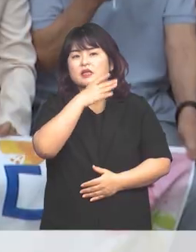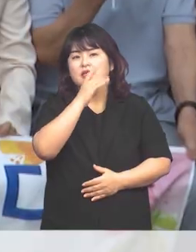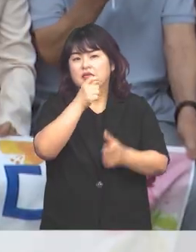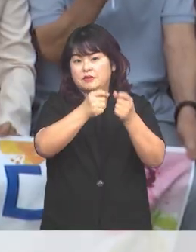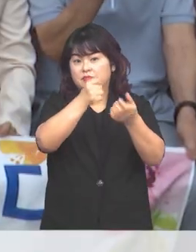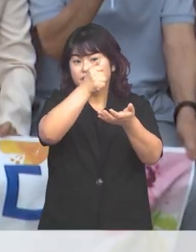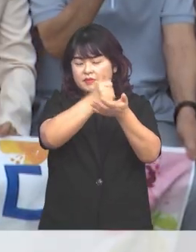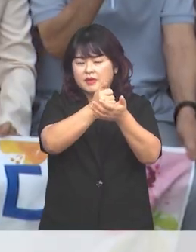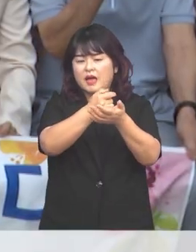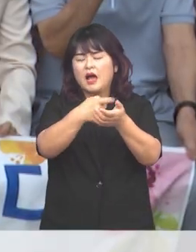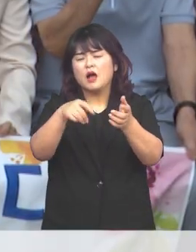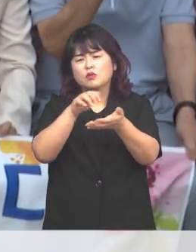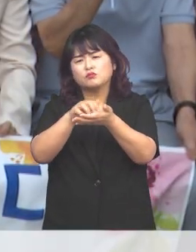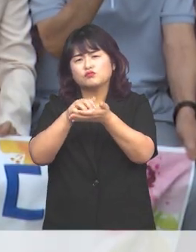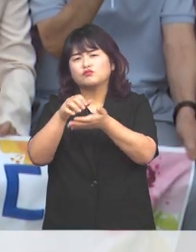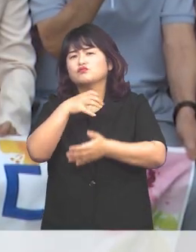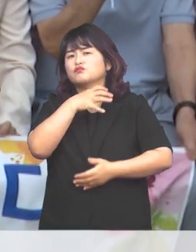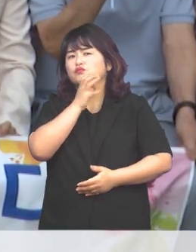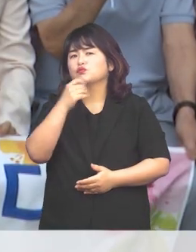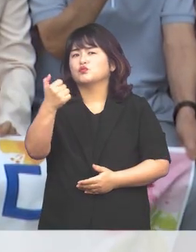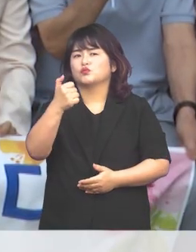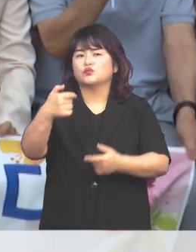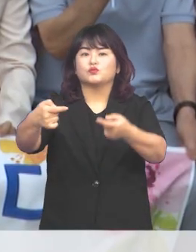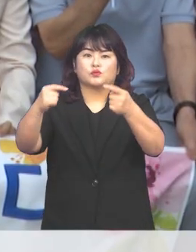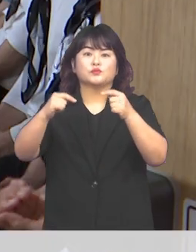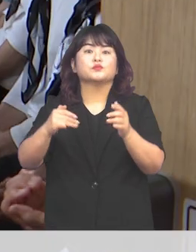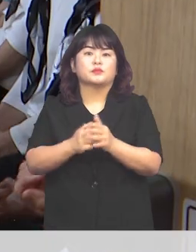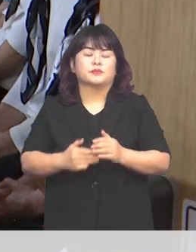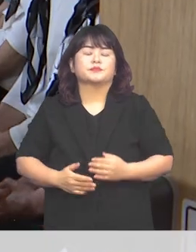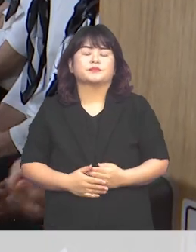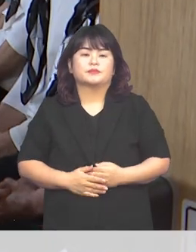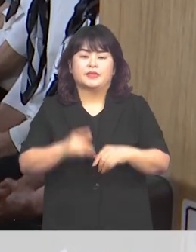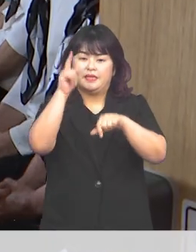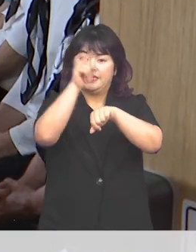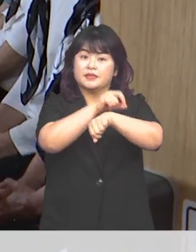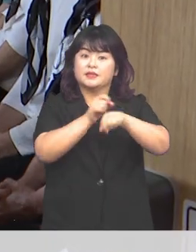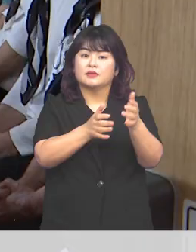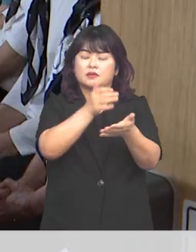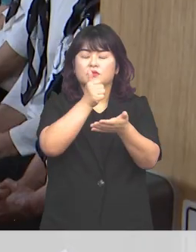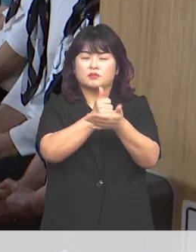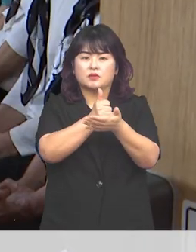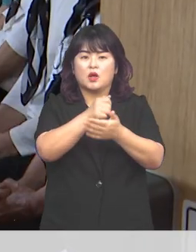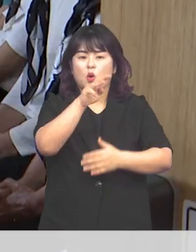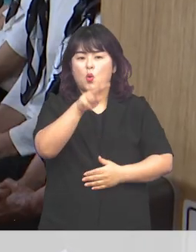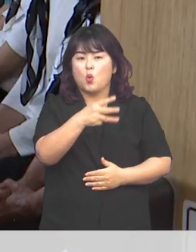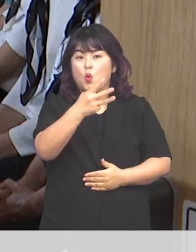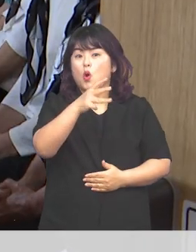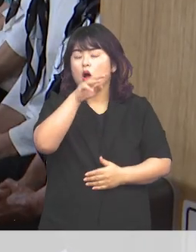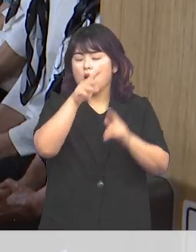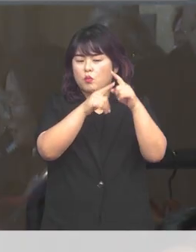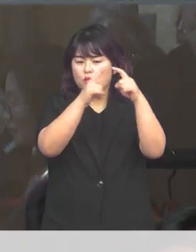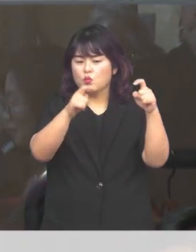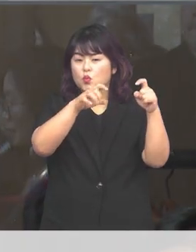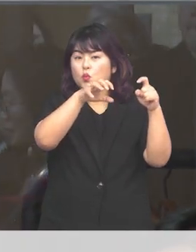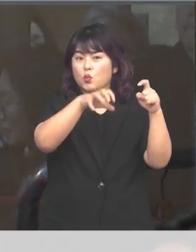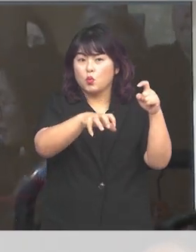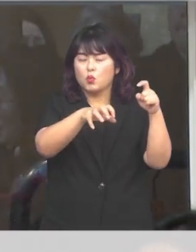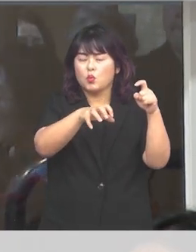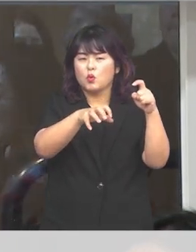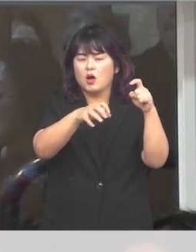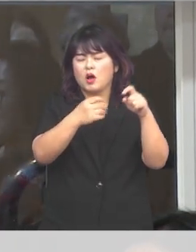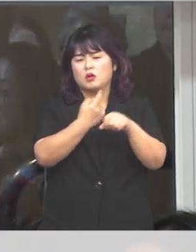등 경로당 측 어르신 50여 명이 참석했습니다. 이상일 시장은 롯데캐슬 에코 1단지